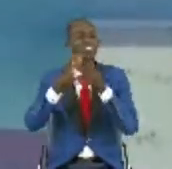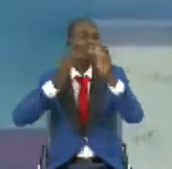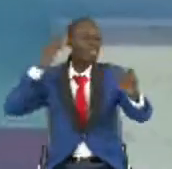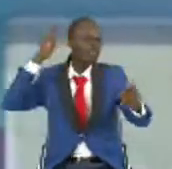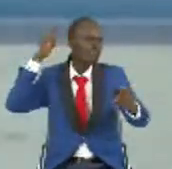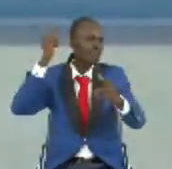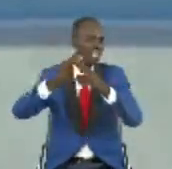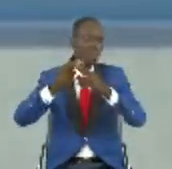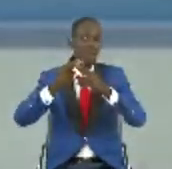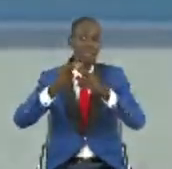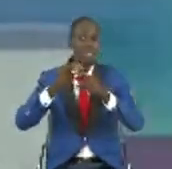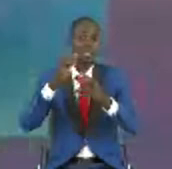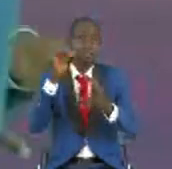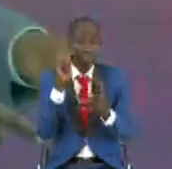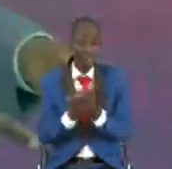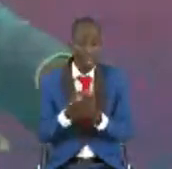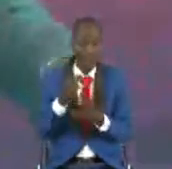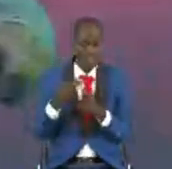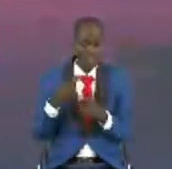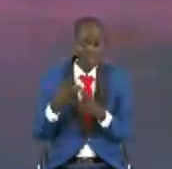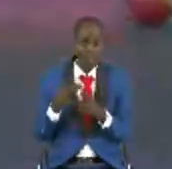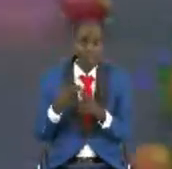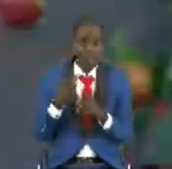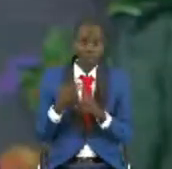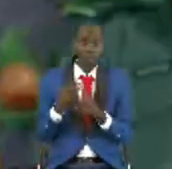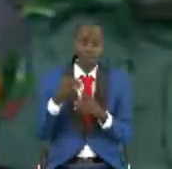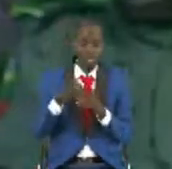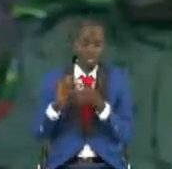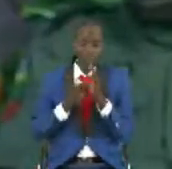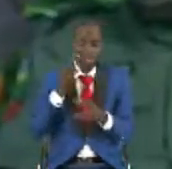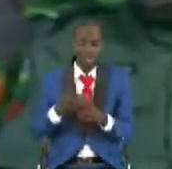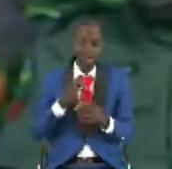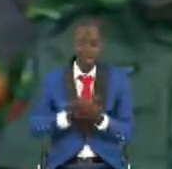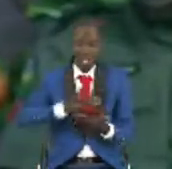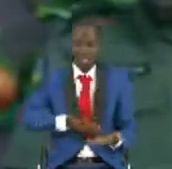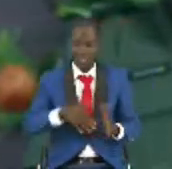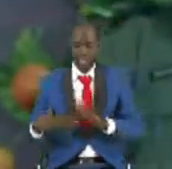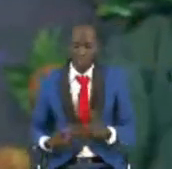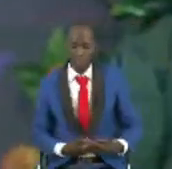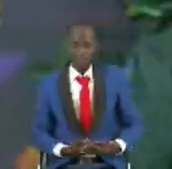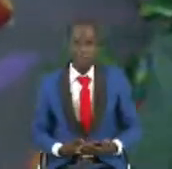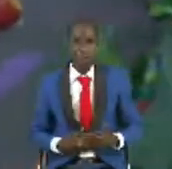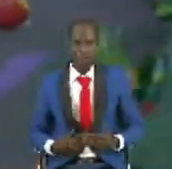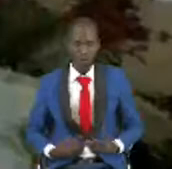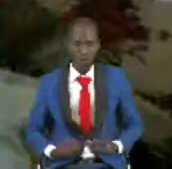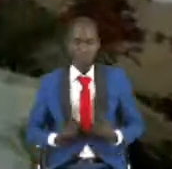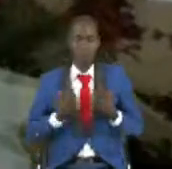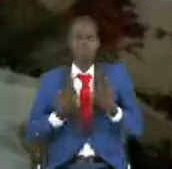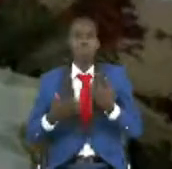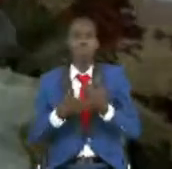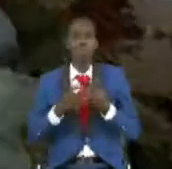Jésus, au nom de Jésus, cet enfant mort s'est réveillé.